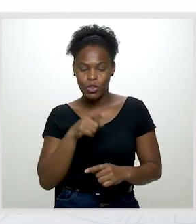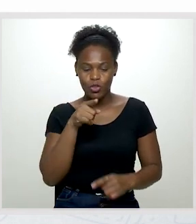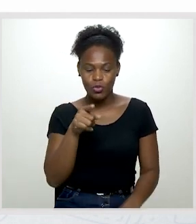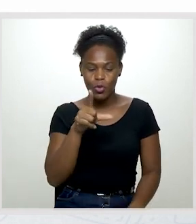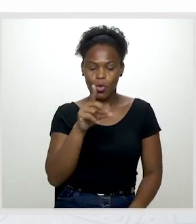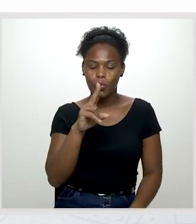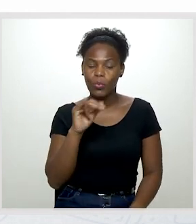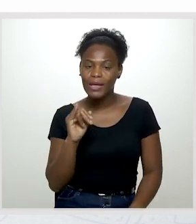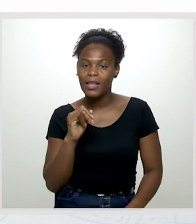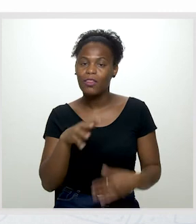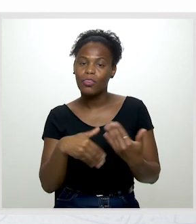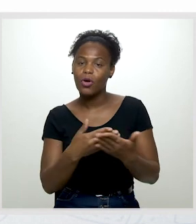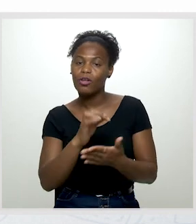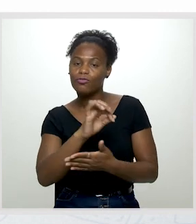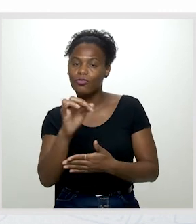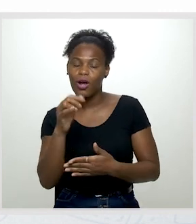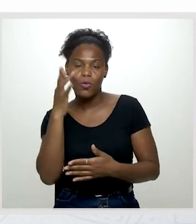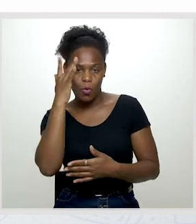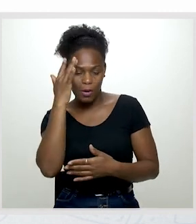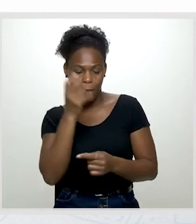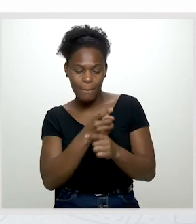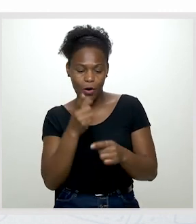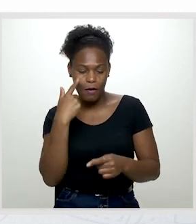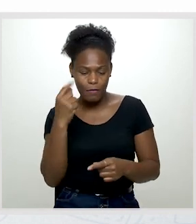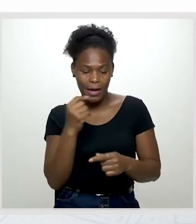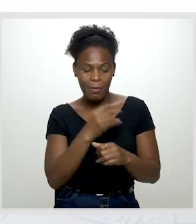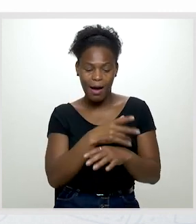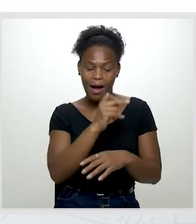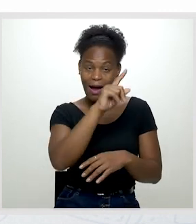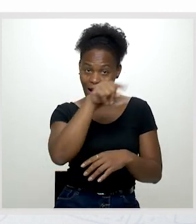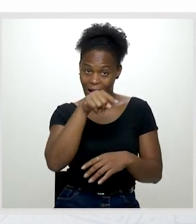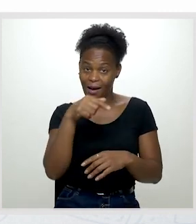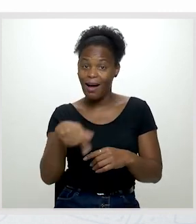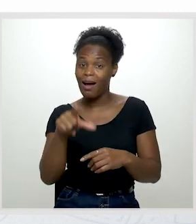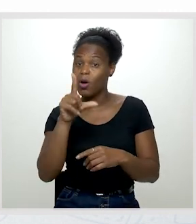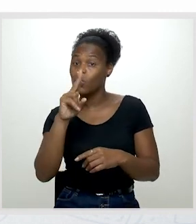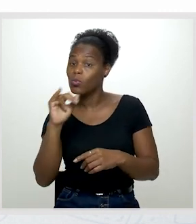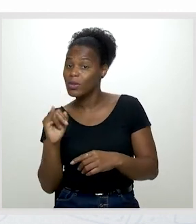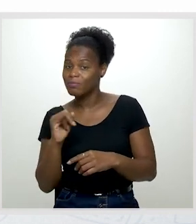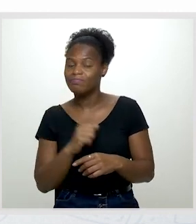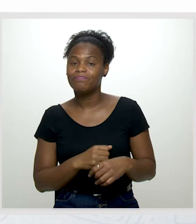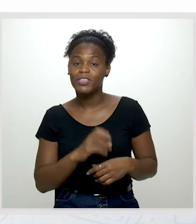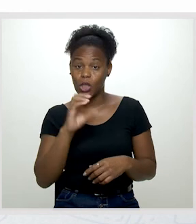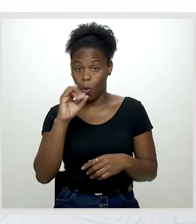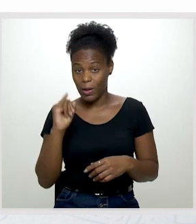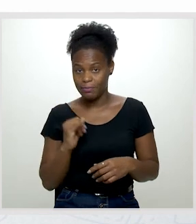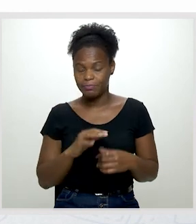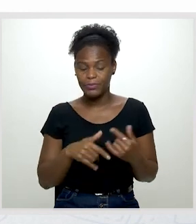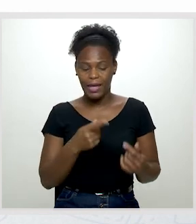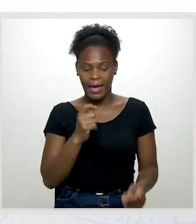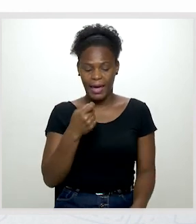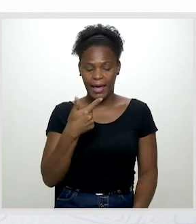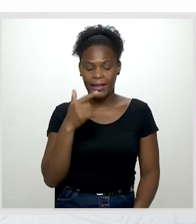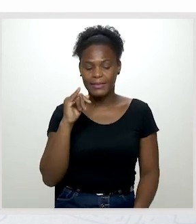lui donneras ton numéro, puisque le verbe est suivi de A, on utilisera un pronom COI.